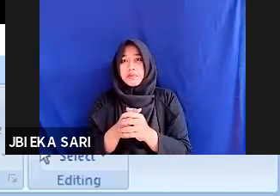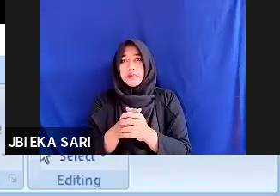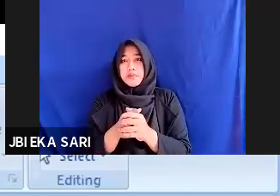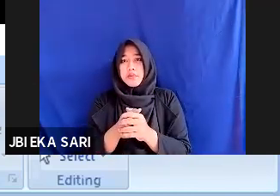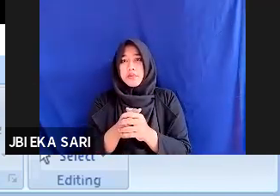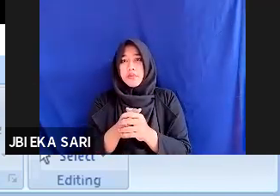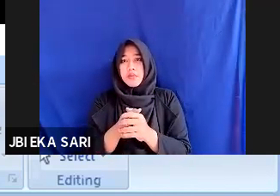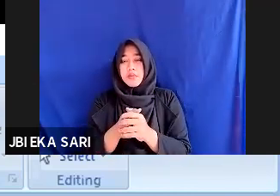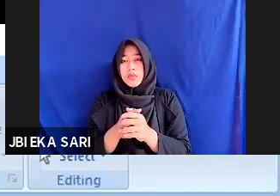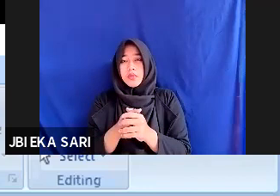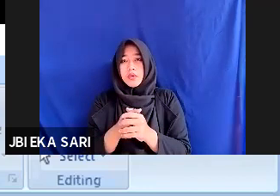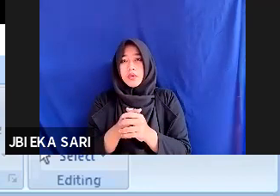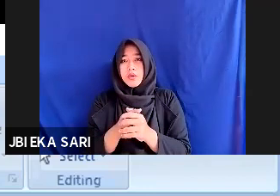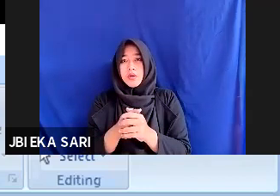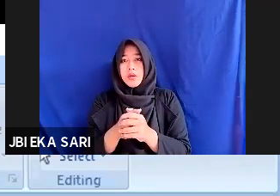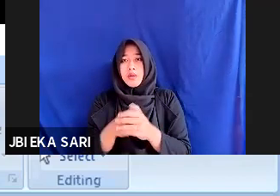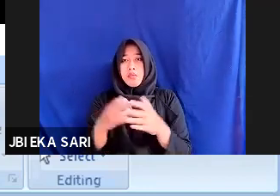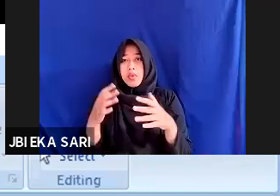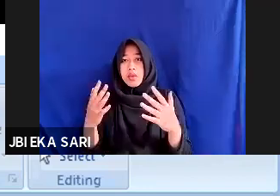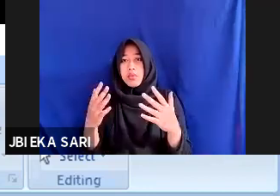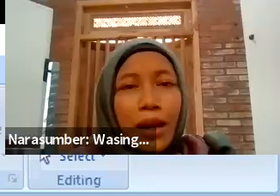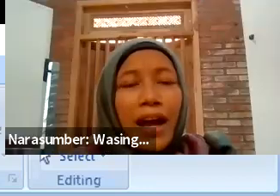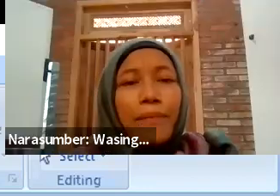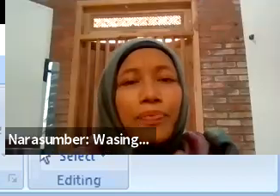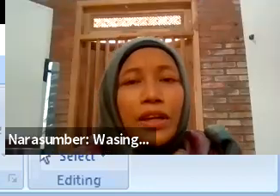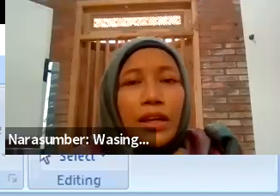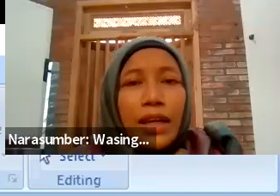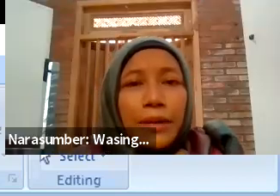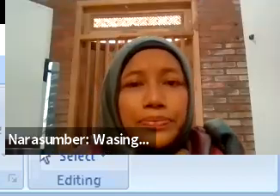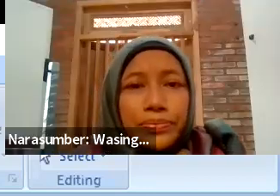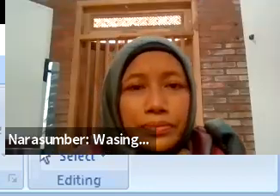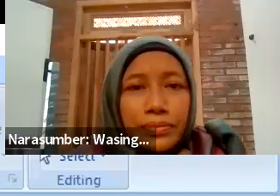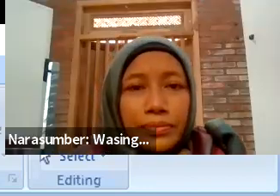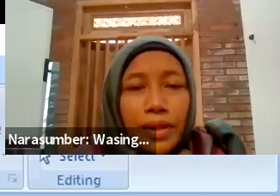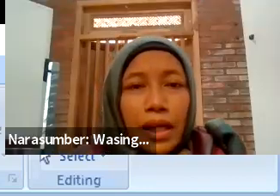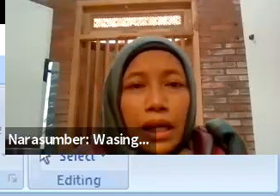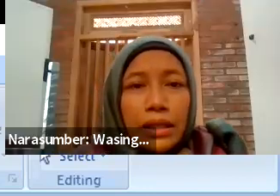bagaimana membuat masyarakat bisa berdaulat secara pangan. Nah,